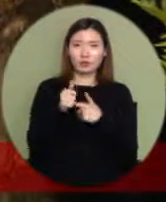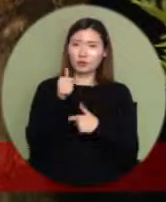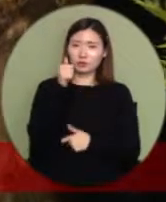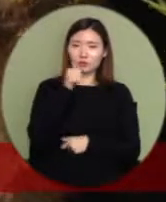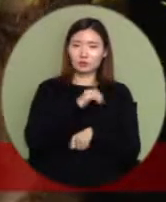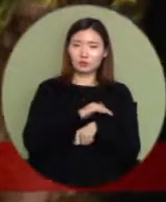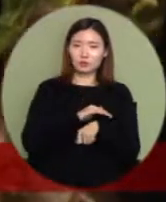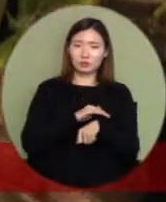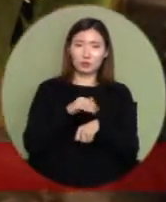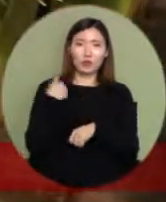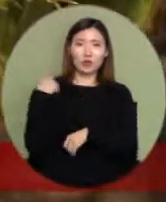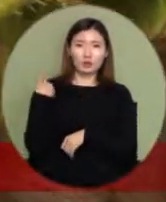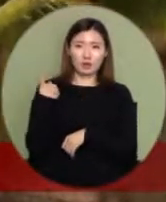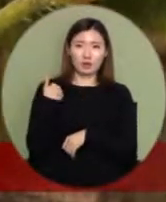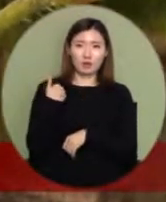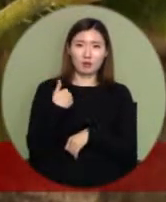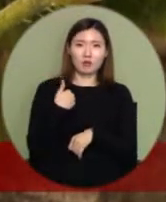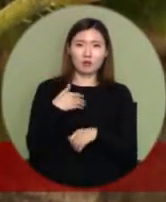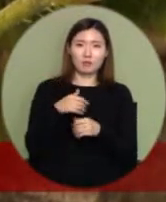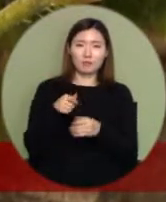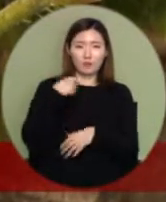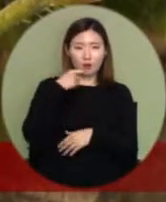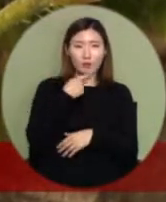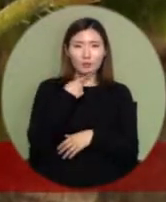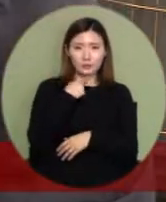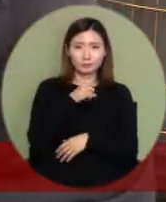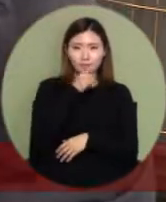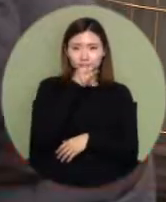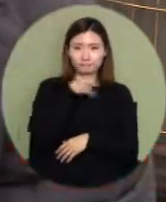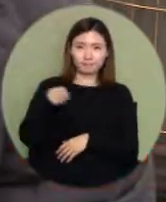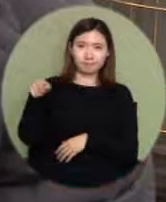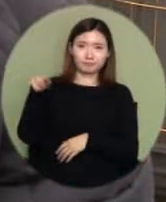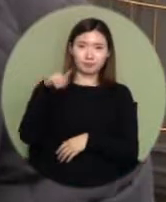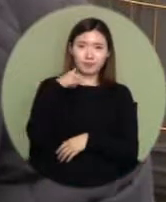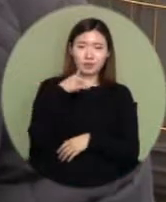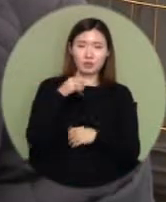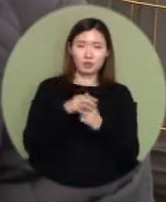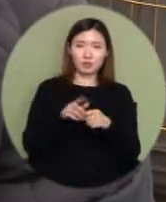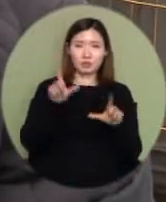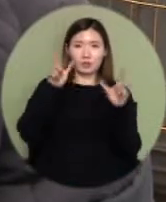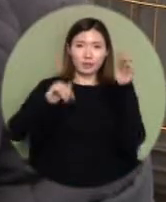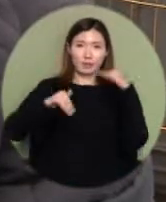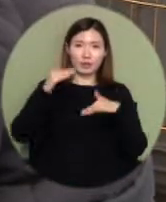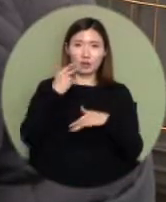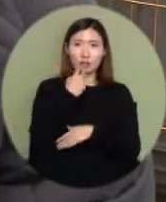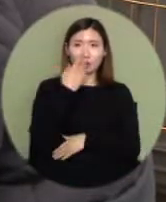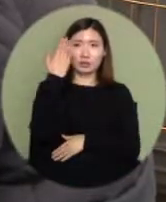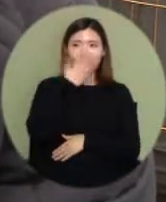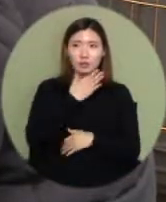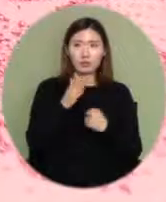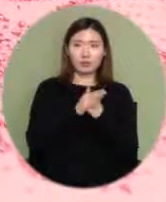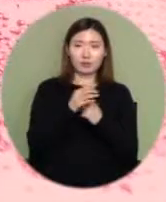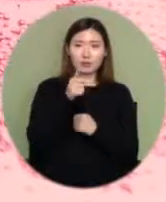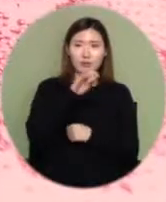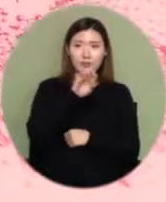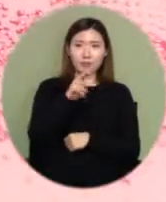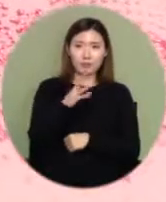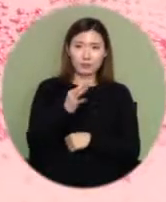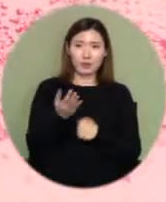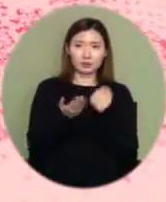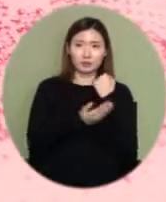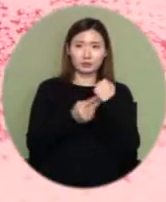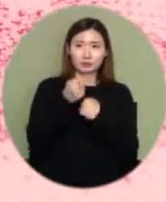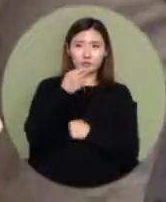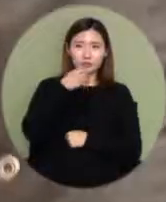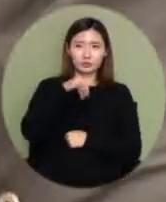몰랐다고 잡수신 분들이 전화도 많이 오고 일교차가 크고 공기가 워낙 맑기 때문에 가평군에서 재배되는